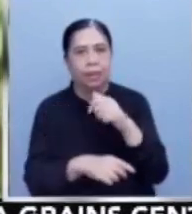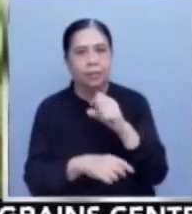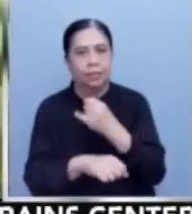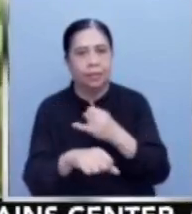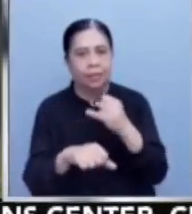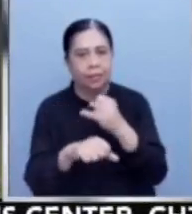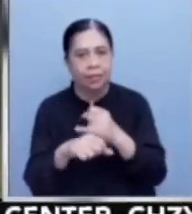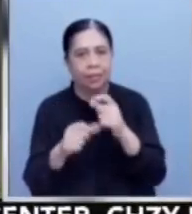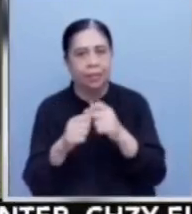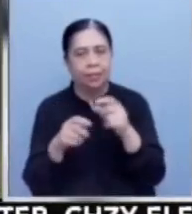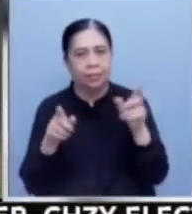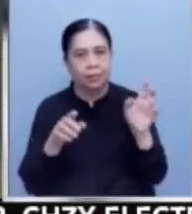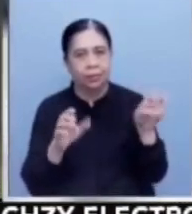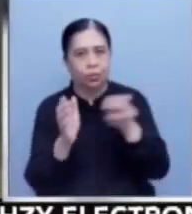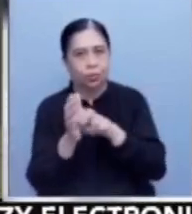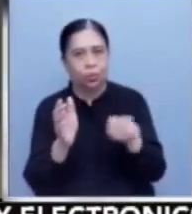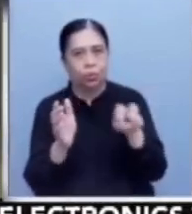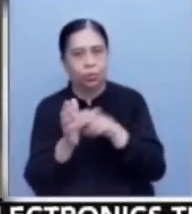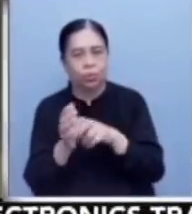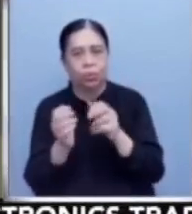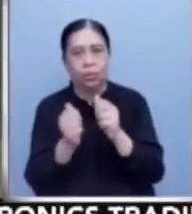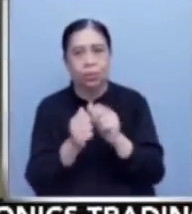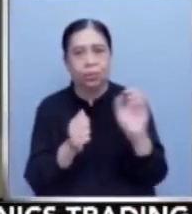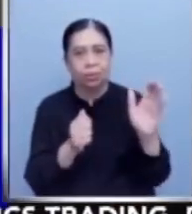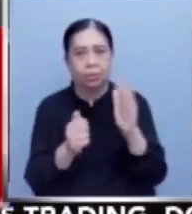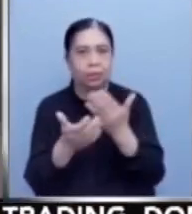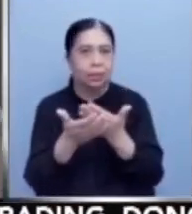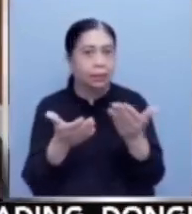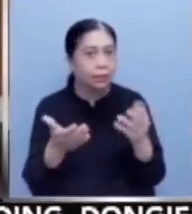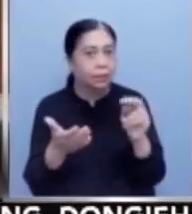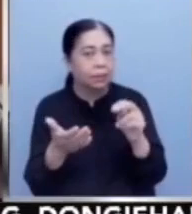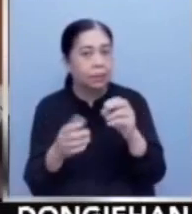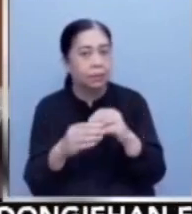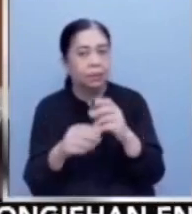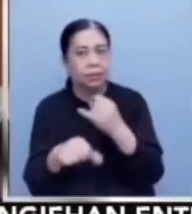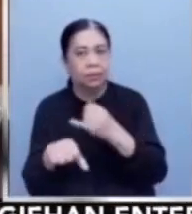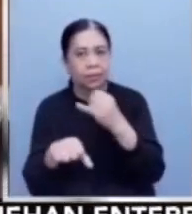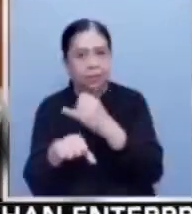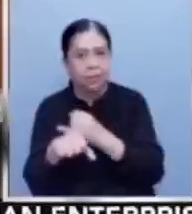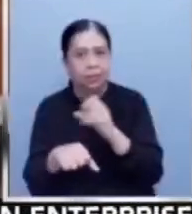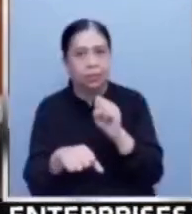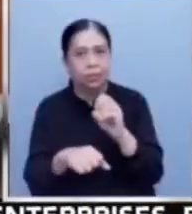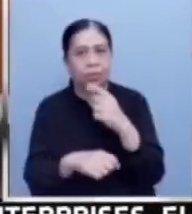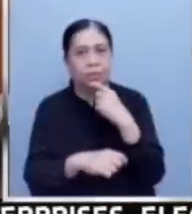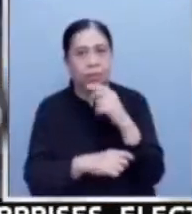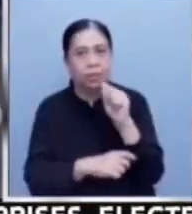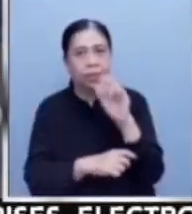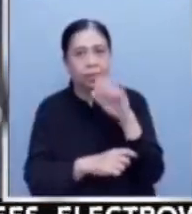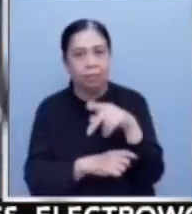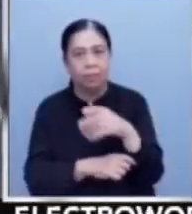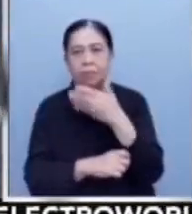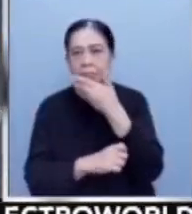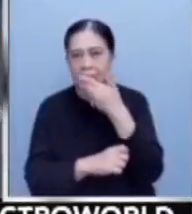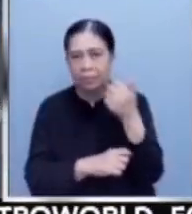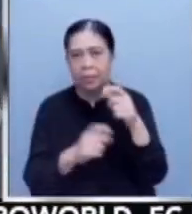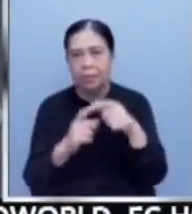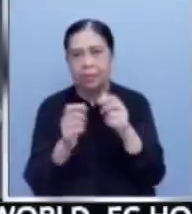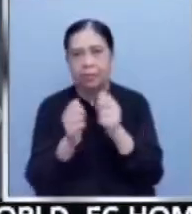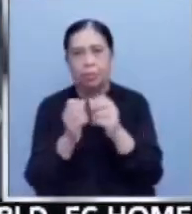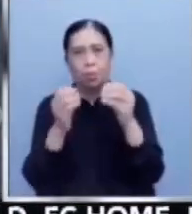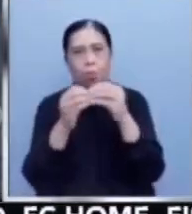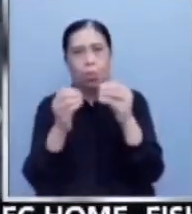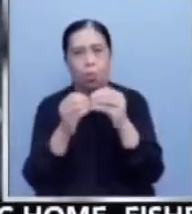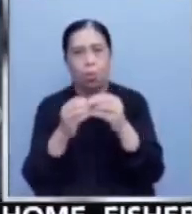sumasabay dito. Bit-bit nila ang kanilang mga pangangailangan sa isla. Kaya sabi ng AFP mas maganda kung mas marami ang mga barko